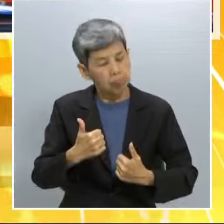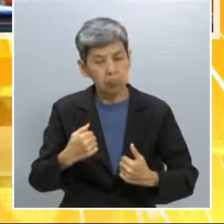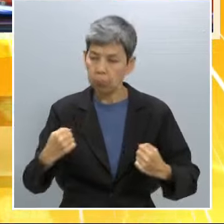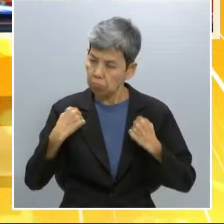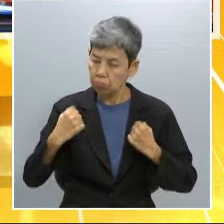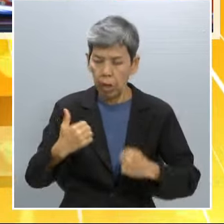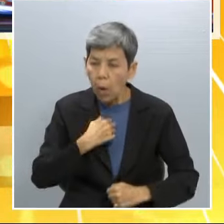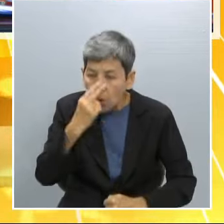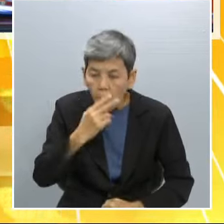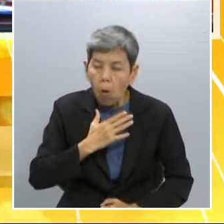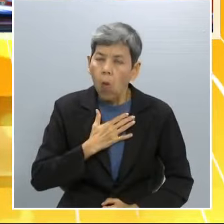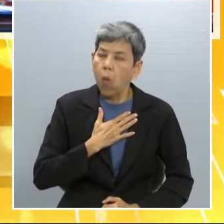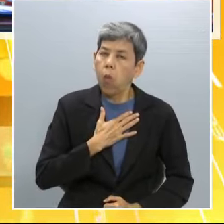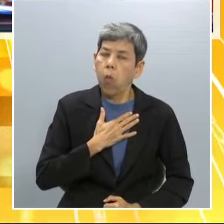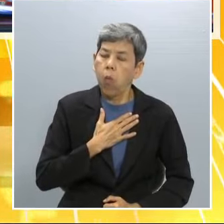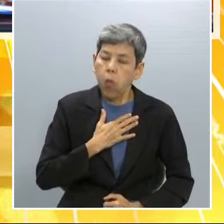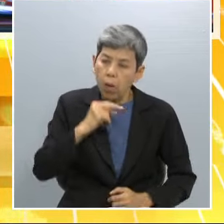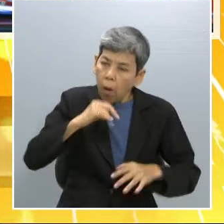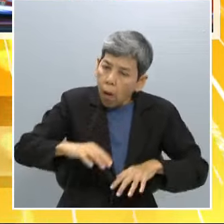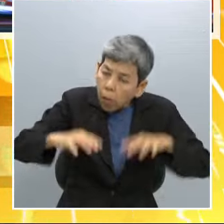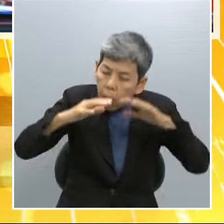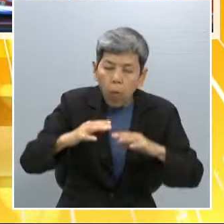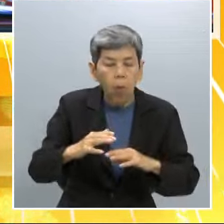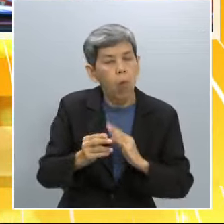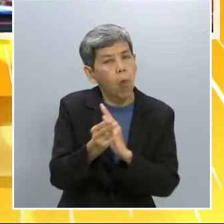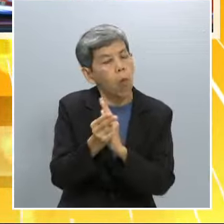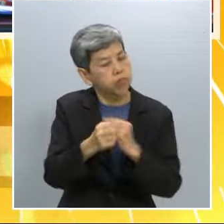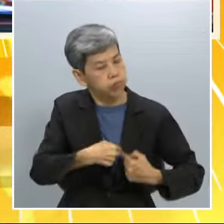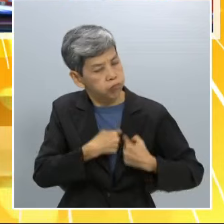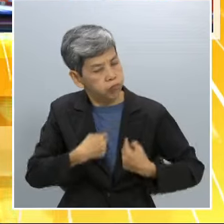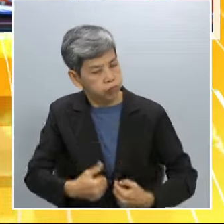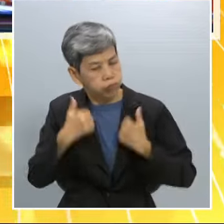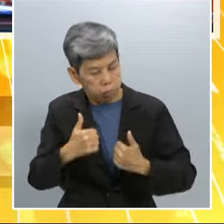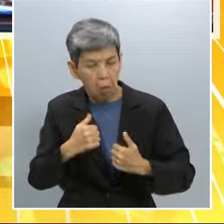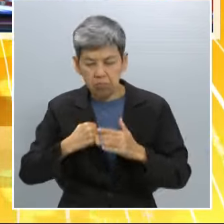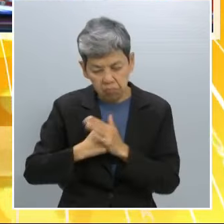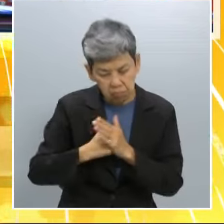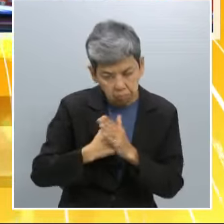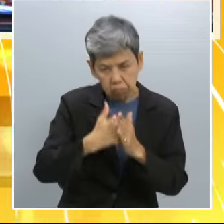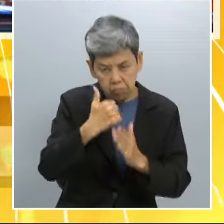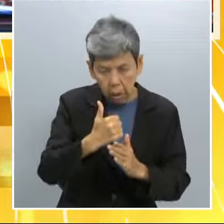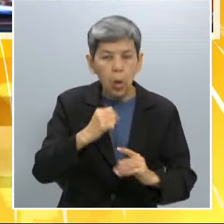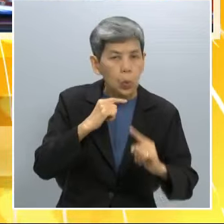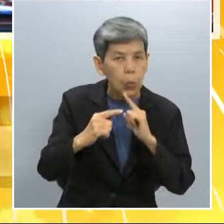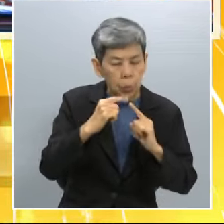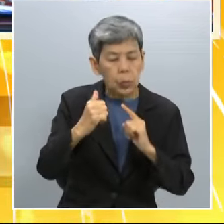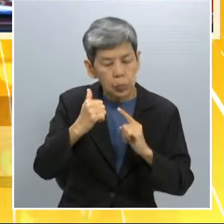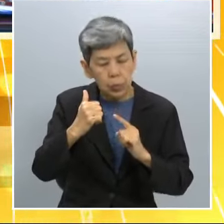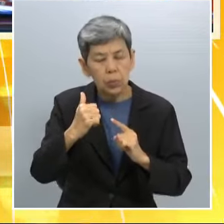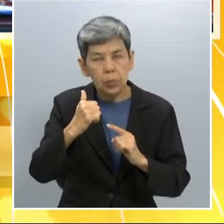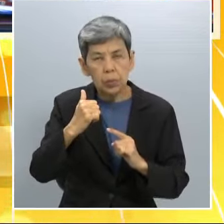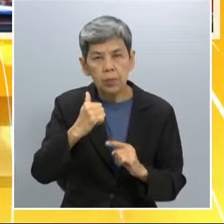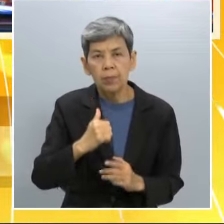นผมจุกอกว่าภัยธรรมชาติขนาดนี้เขายังมีรอยยิ้มมีกำลังใจในการโต้ตอบสื่อสารนอกจาก